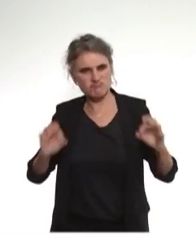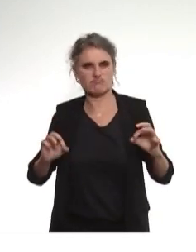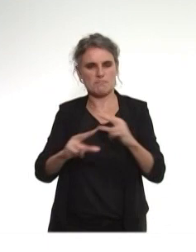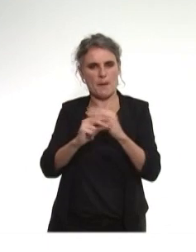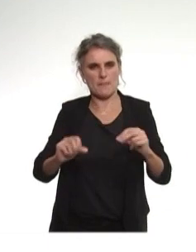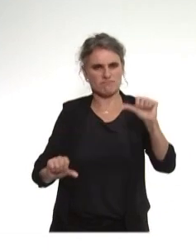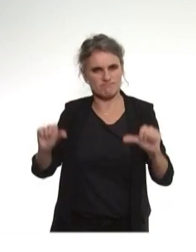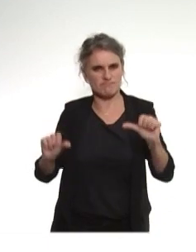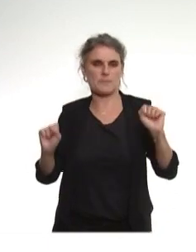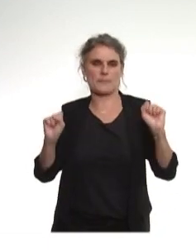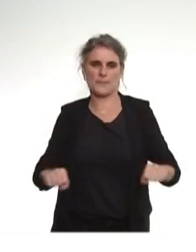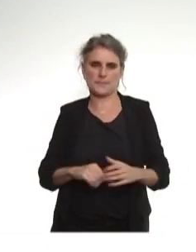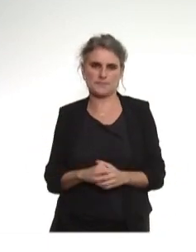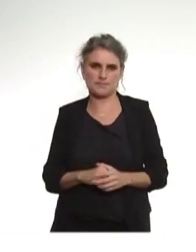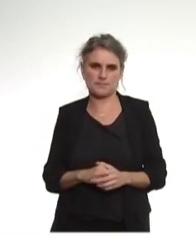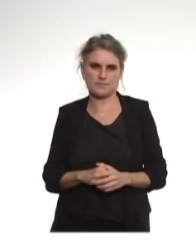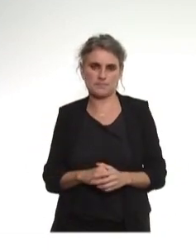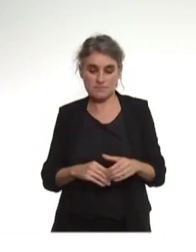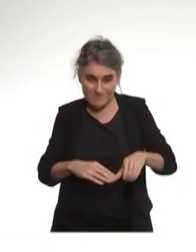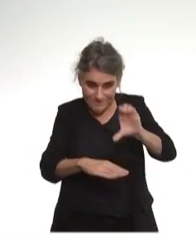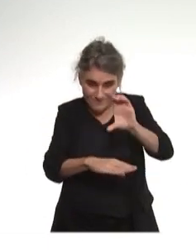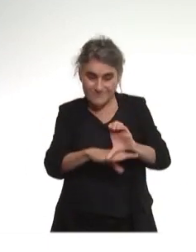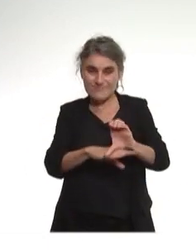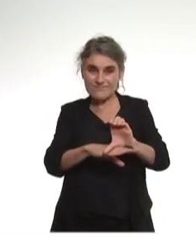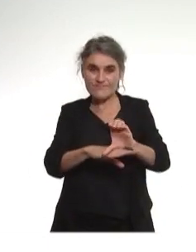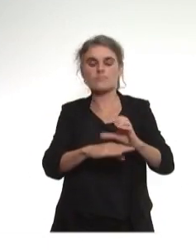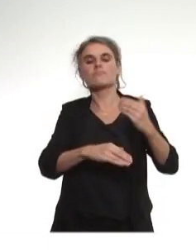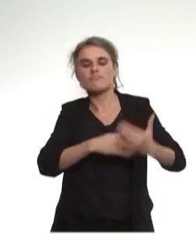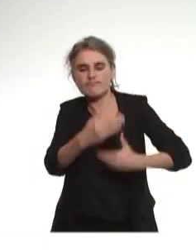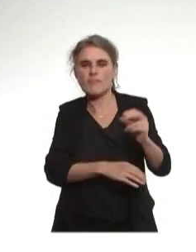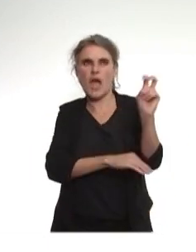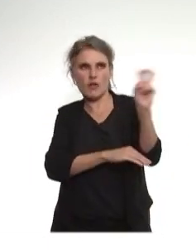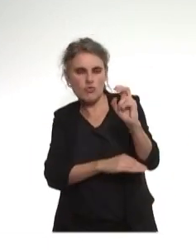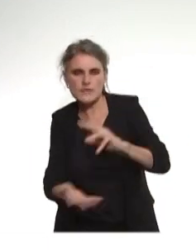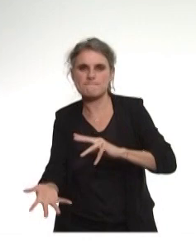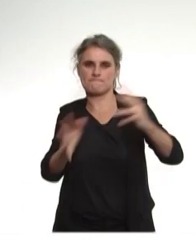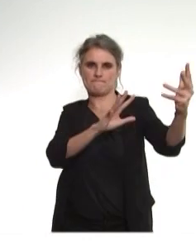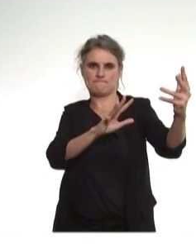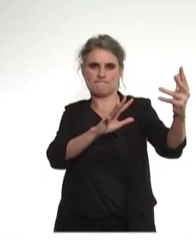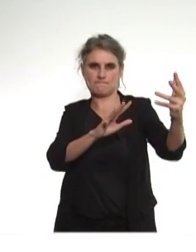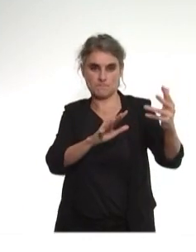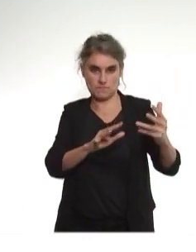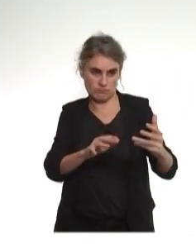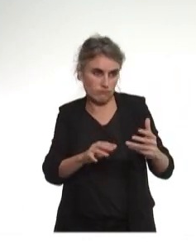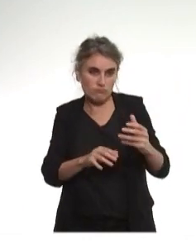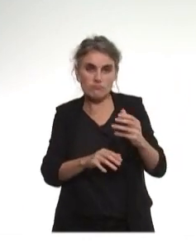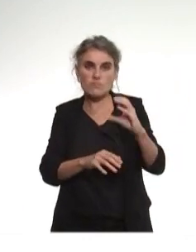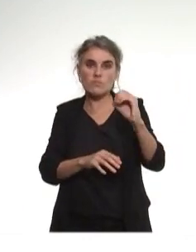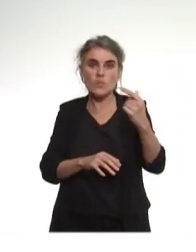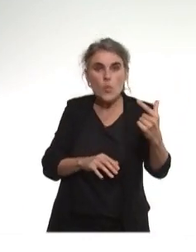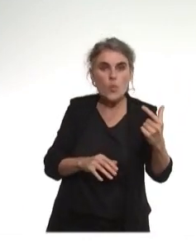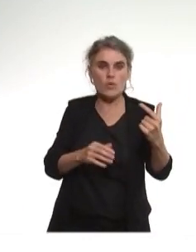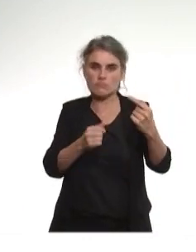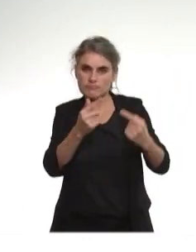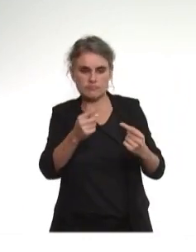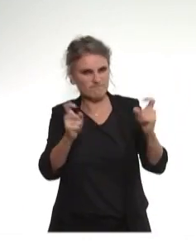maintenant qu'ils nous permettront d'accélérer la transition écologique et d'accélérer la décarbonation de notre